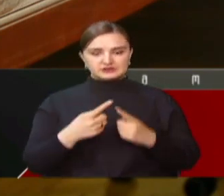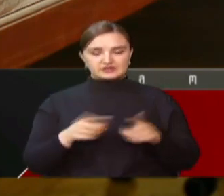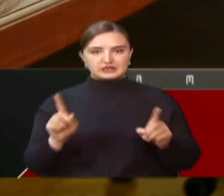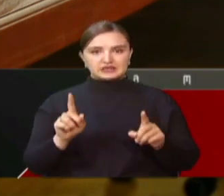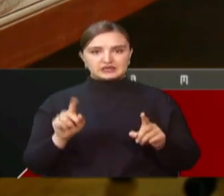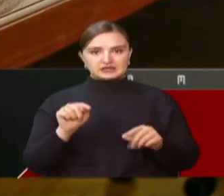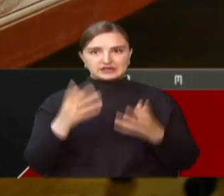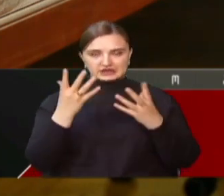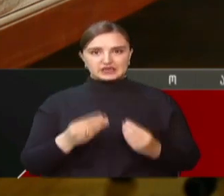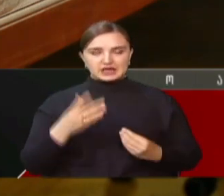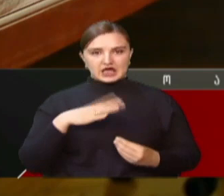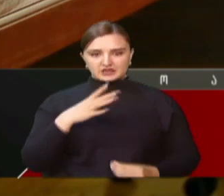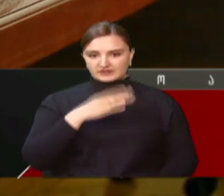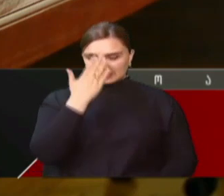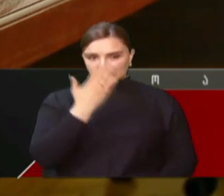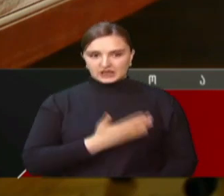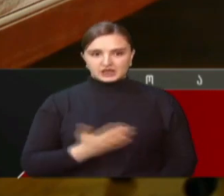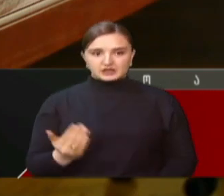სხვაგვარად დატვირთული დღე ქართველი ერისა,